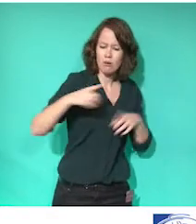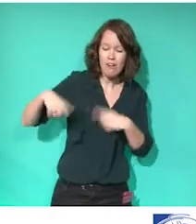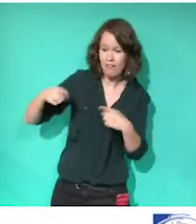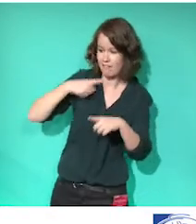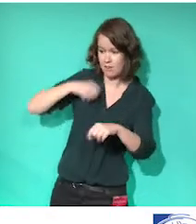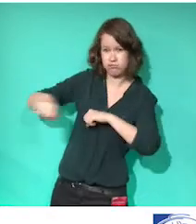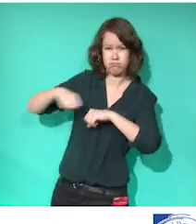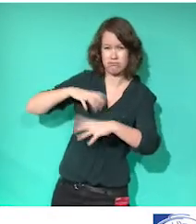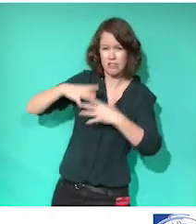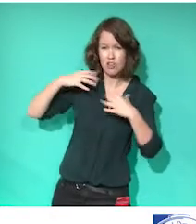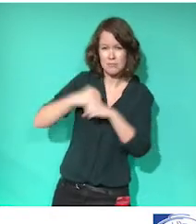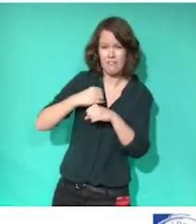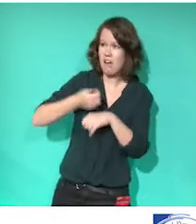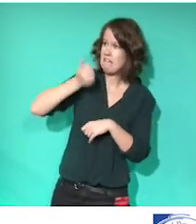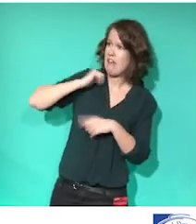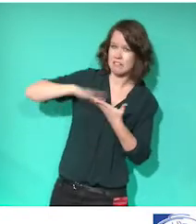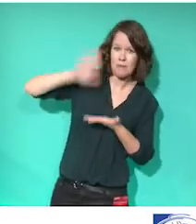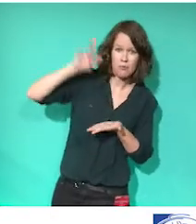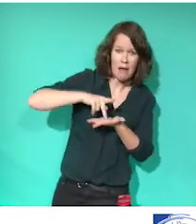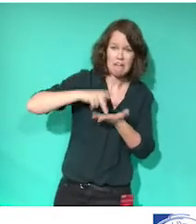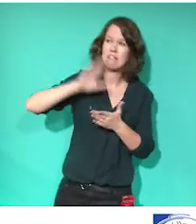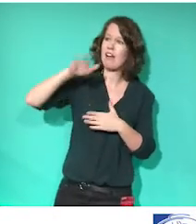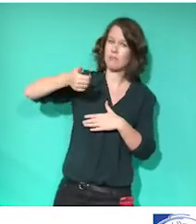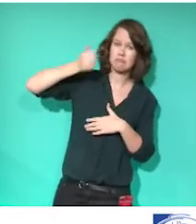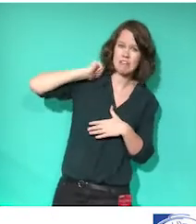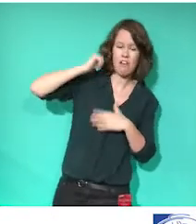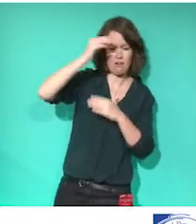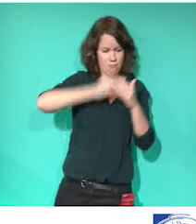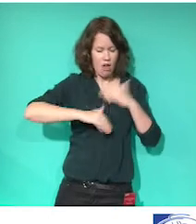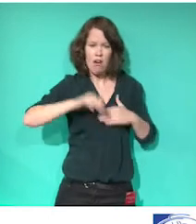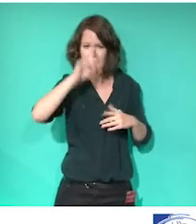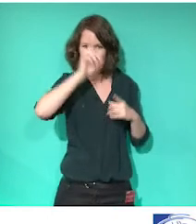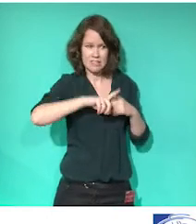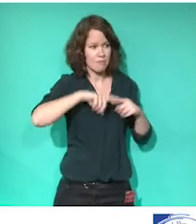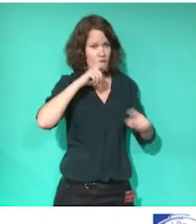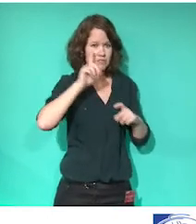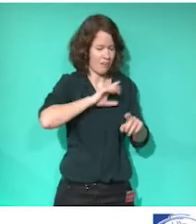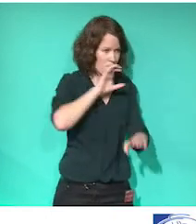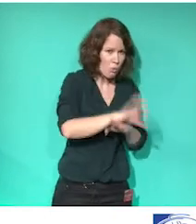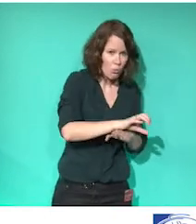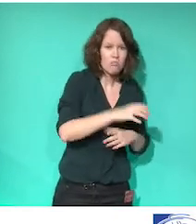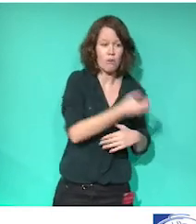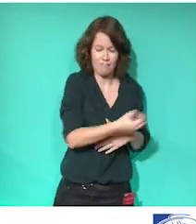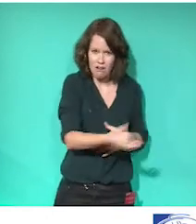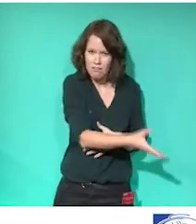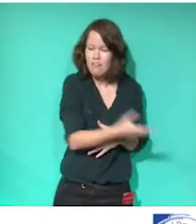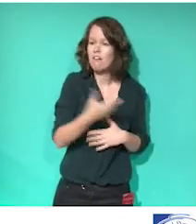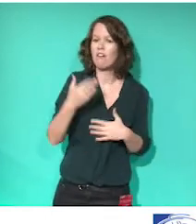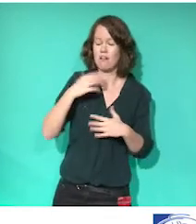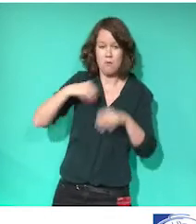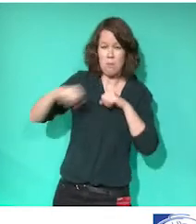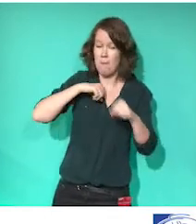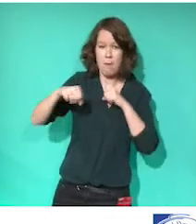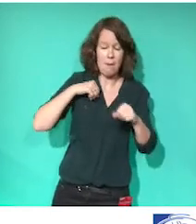fait. Hier, elles ont fait le serment de Paris, avant-hier, elles ont fait le plan contre les violences faites aux enfants. Elles n'ont pas